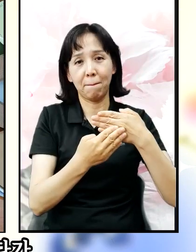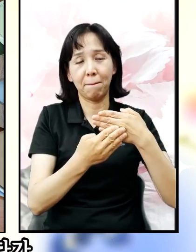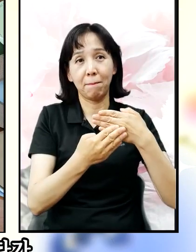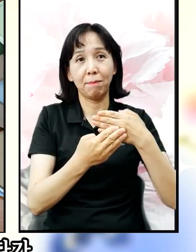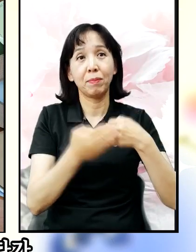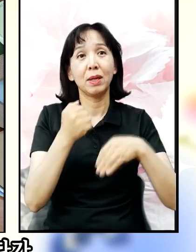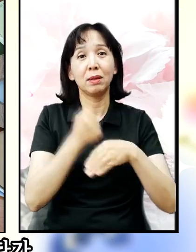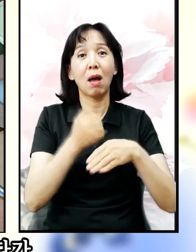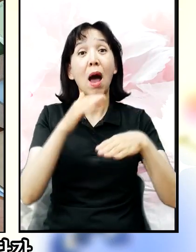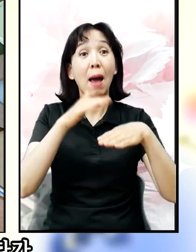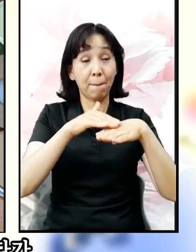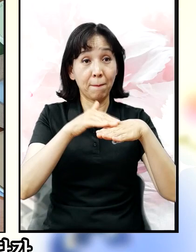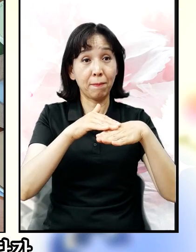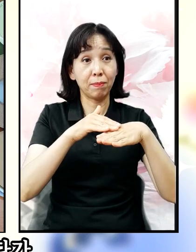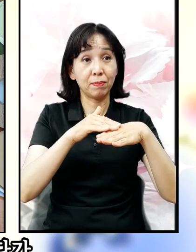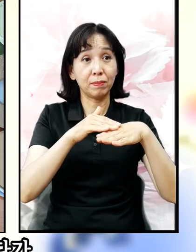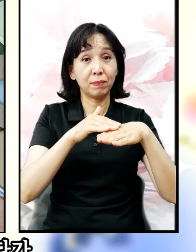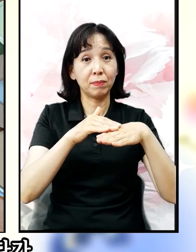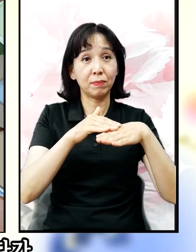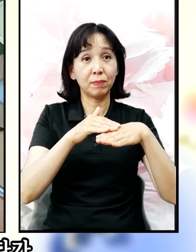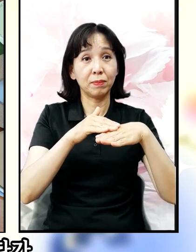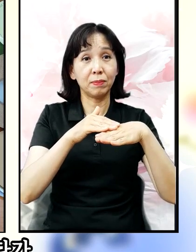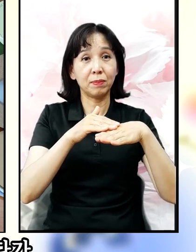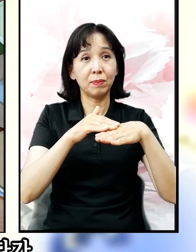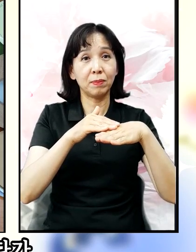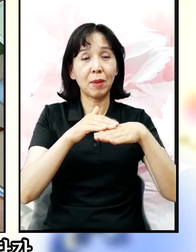거예요. 그래서 지금 이제